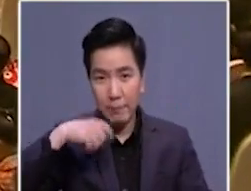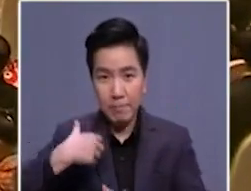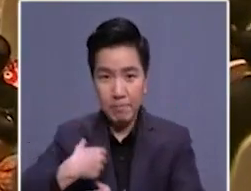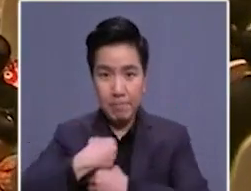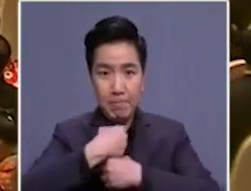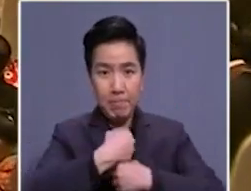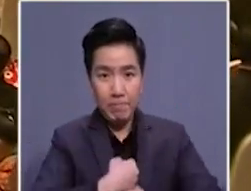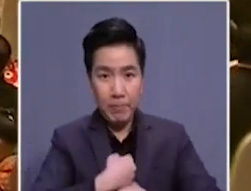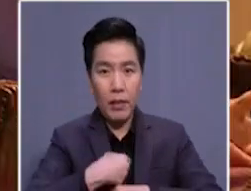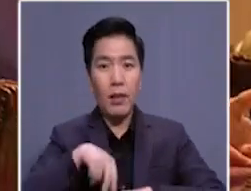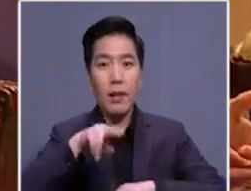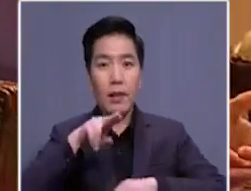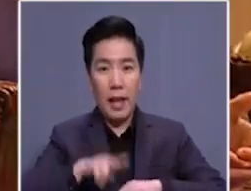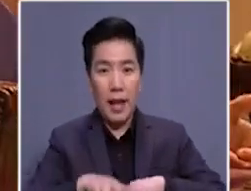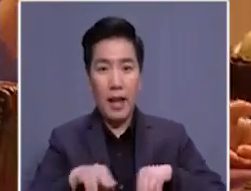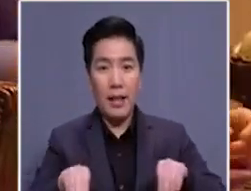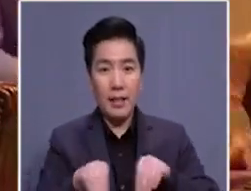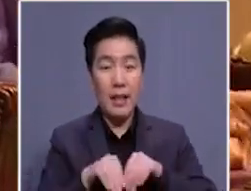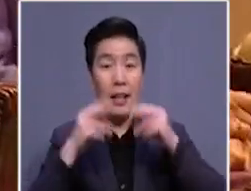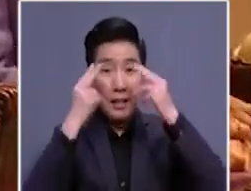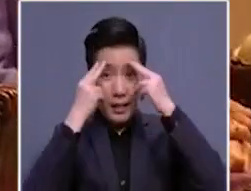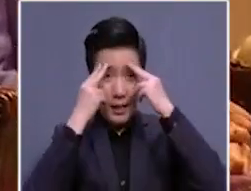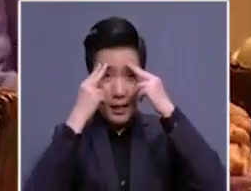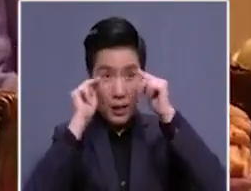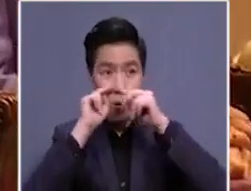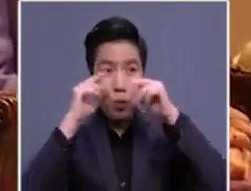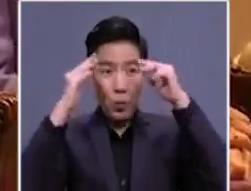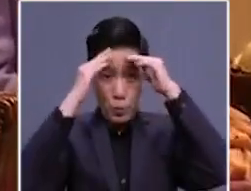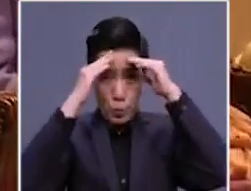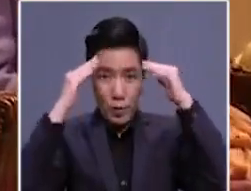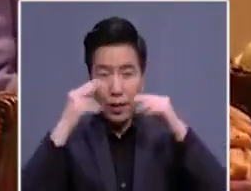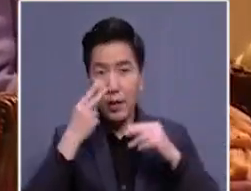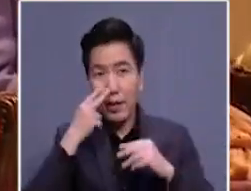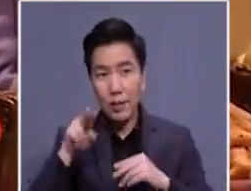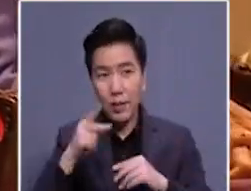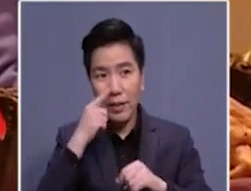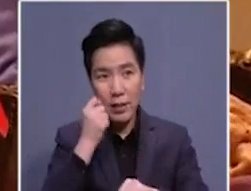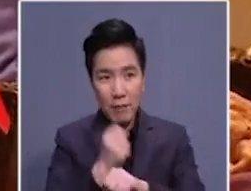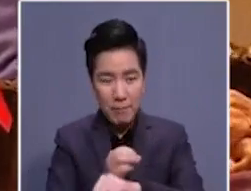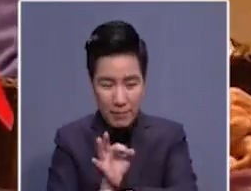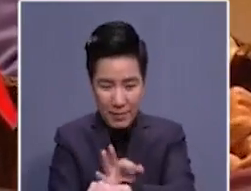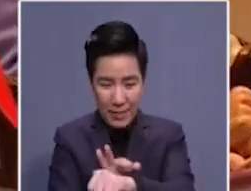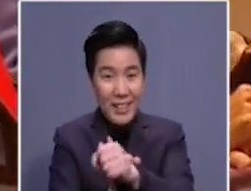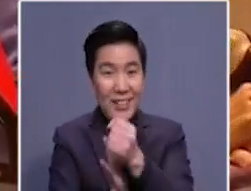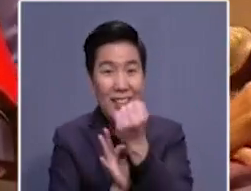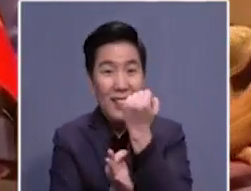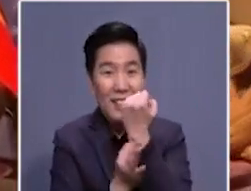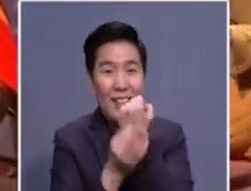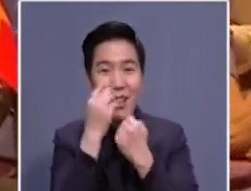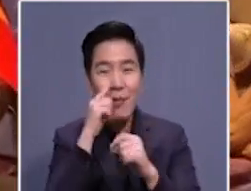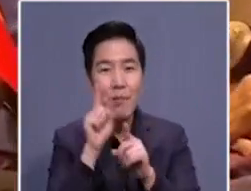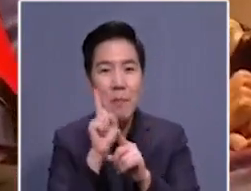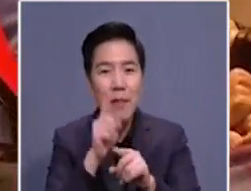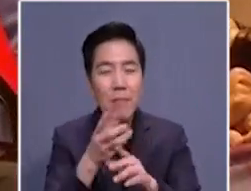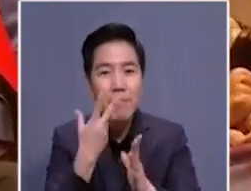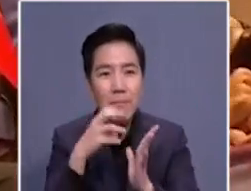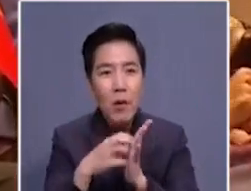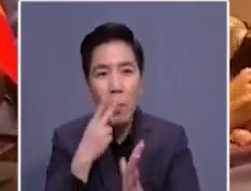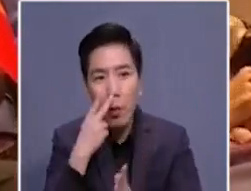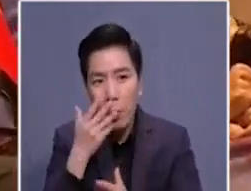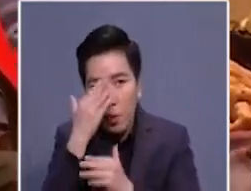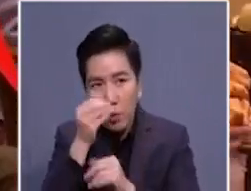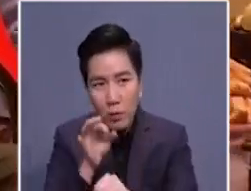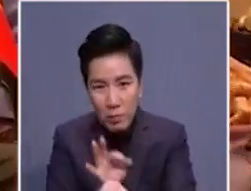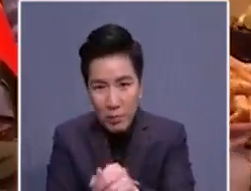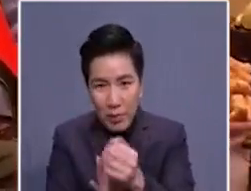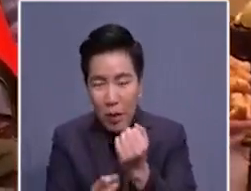ของไทยเราที่นั่งติดอยู่กับนายกรัฐมนตรีของเวียดนามเหลือไปเห็นสร้อยประคำที่ข้อมือซึ่งเป็นเครื่องรางนะคะก็ให้